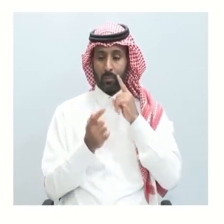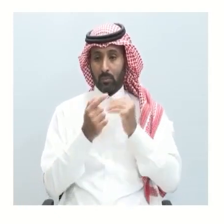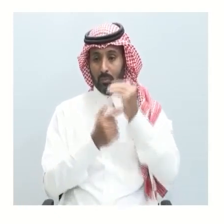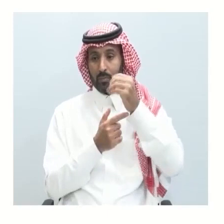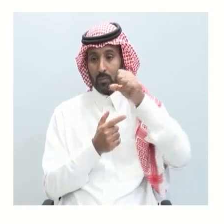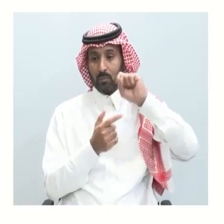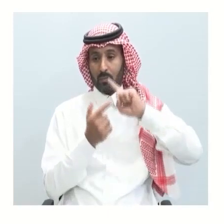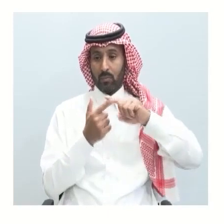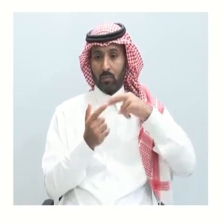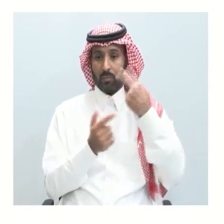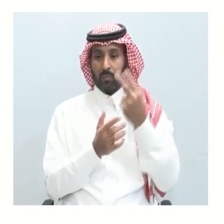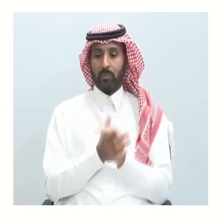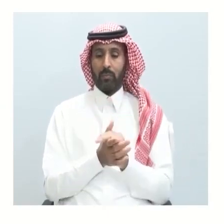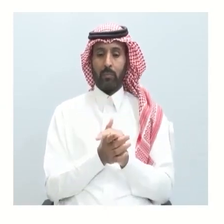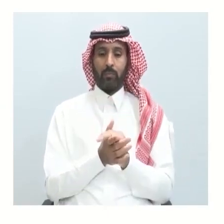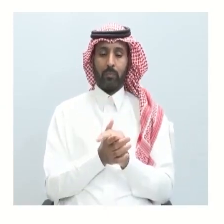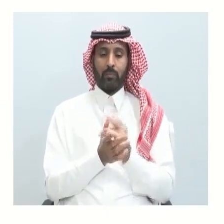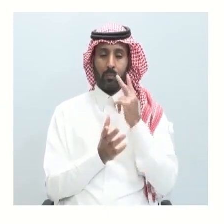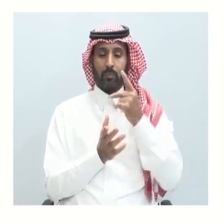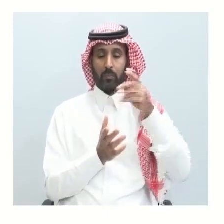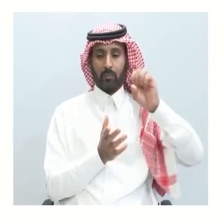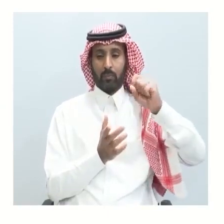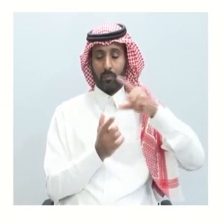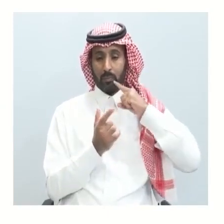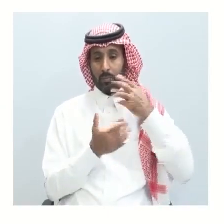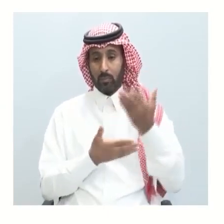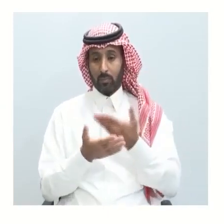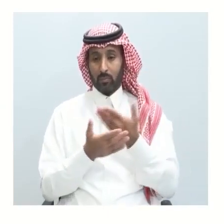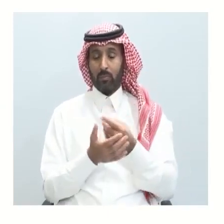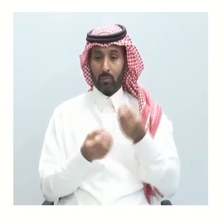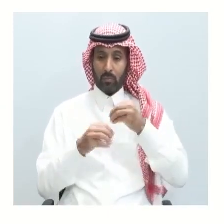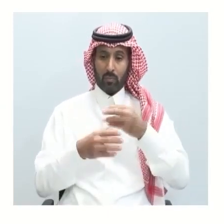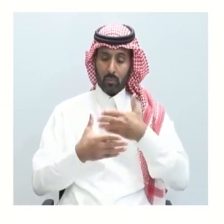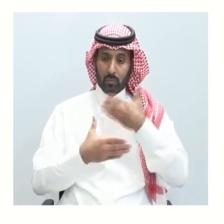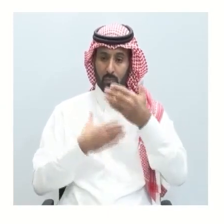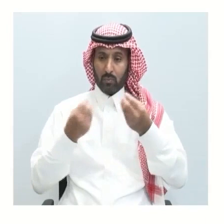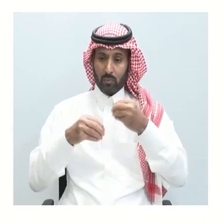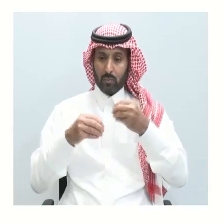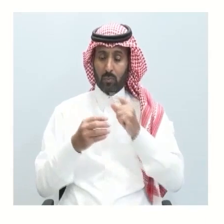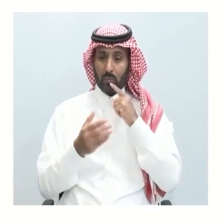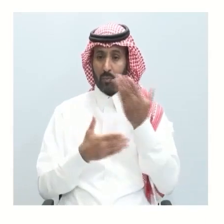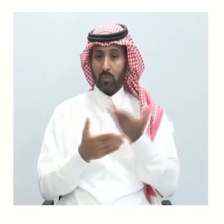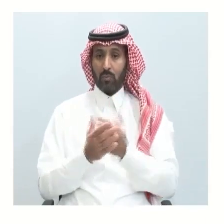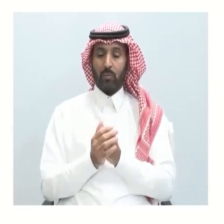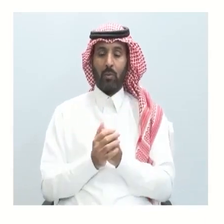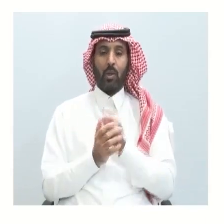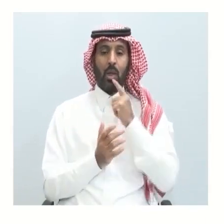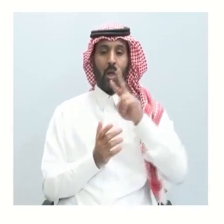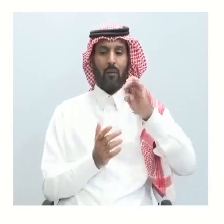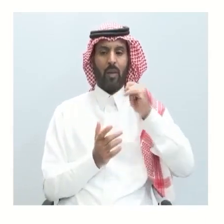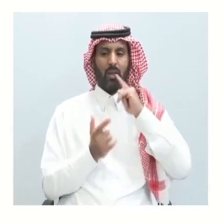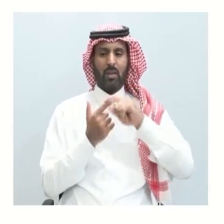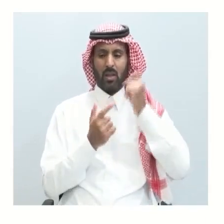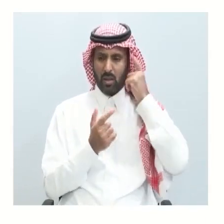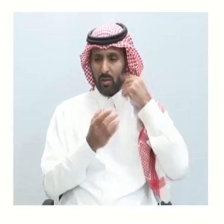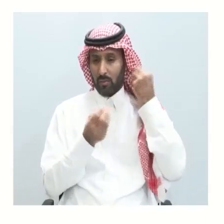للاس 2. الان تحفيز، ركز معي في التحفيز. التحفيز دائما يعطيني فكره